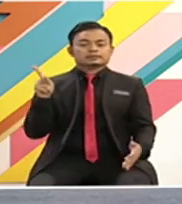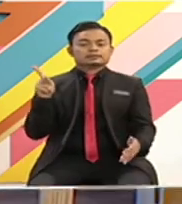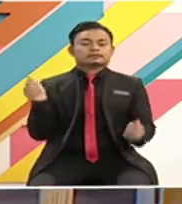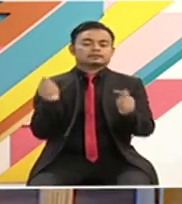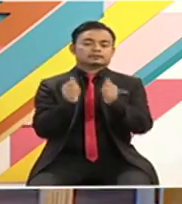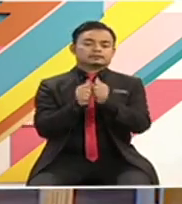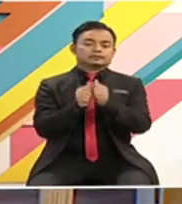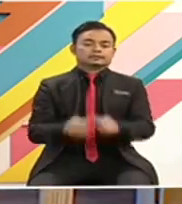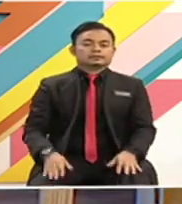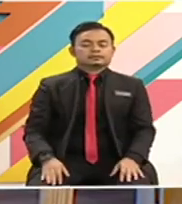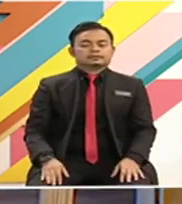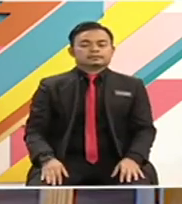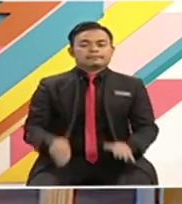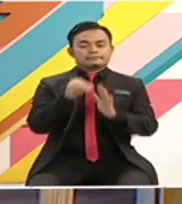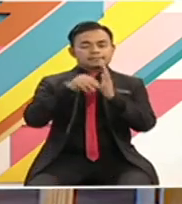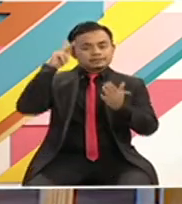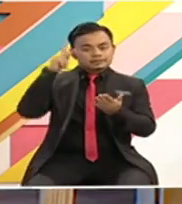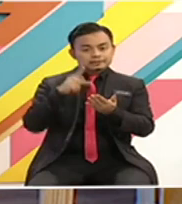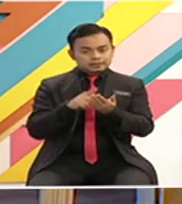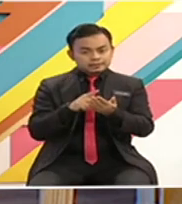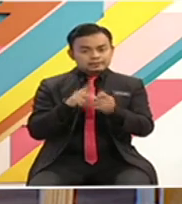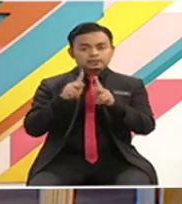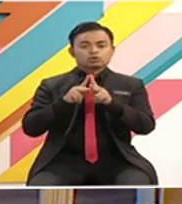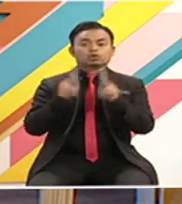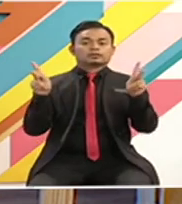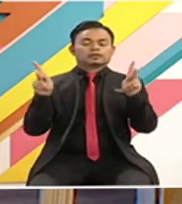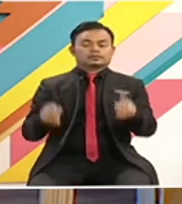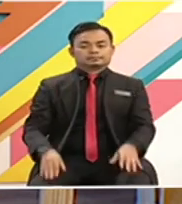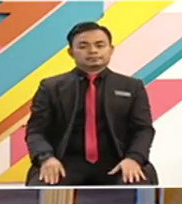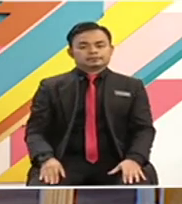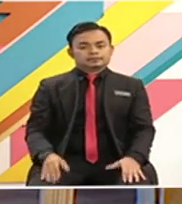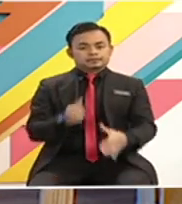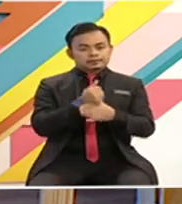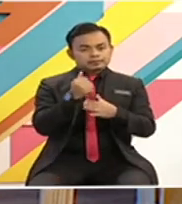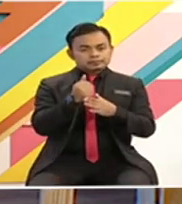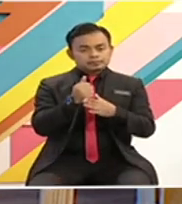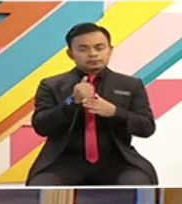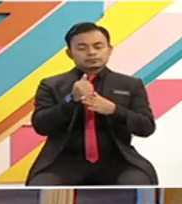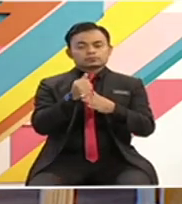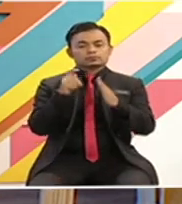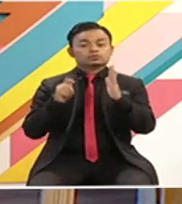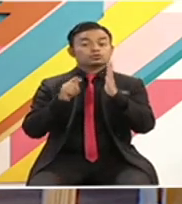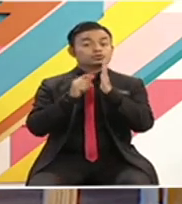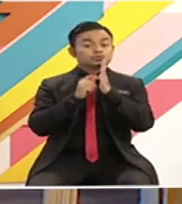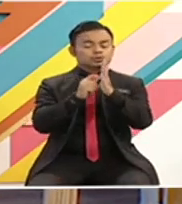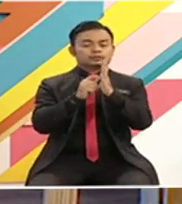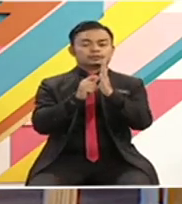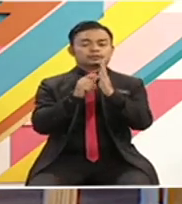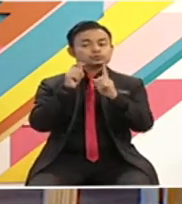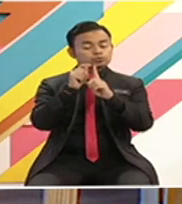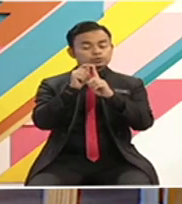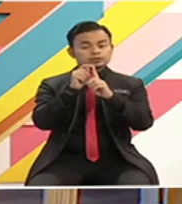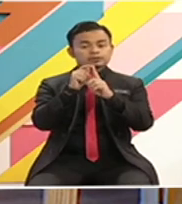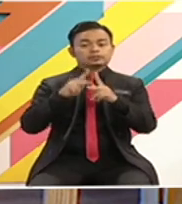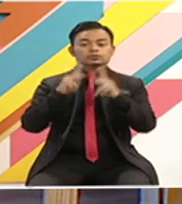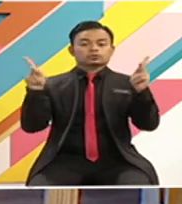kenal dia tapi itu kontra dan juga tujuan kontra itu wujud Years lepas ini kita akan belajar ciri-ciri kontra pula